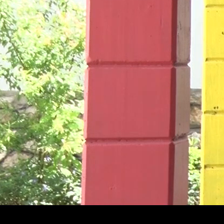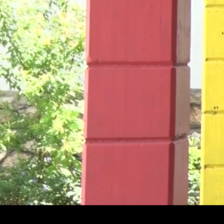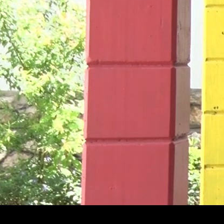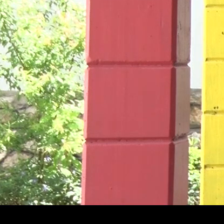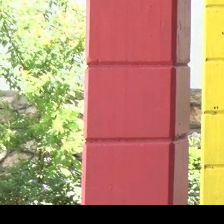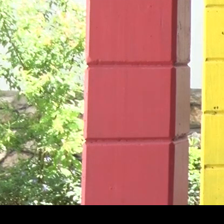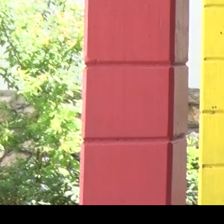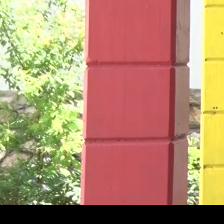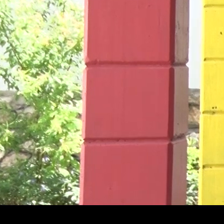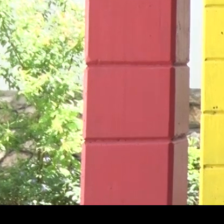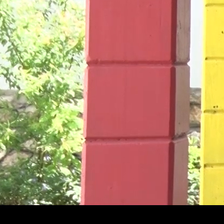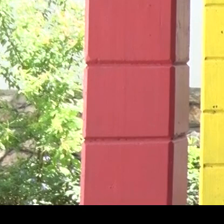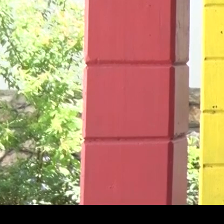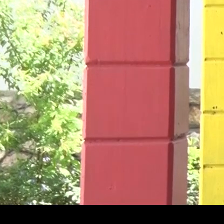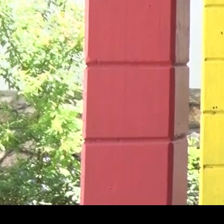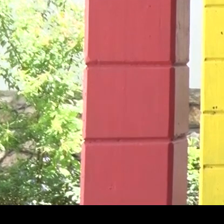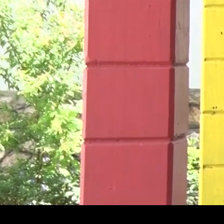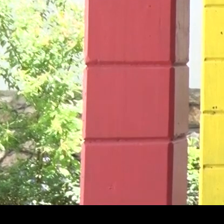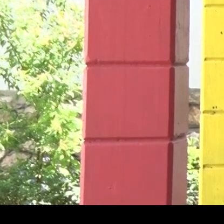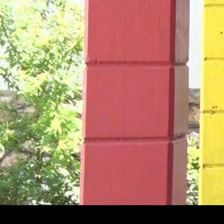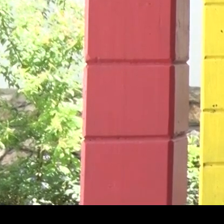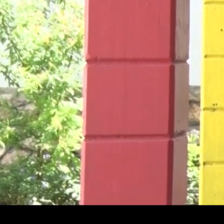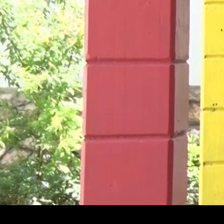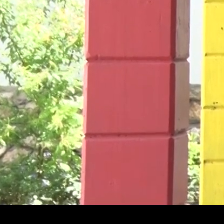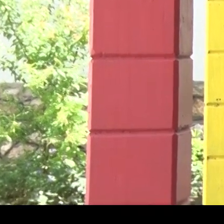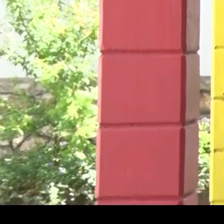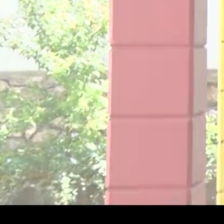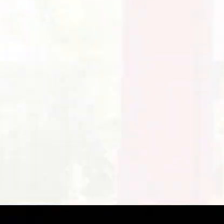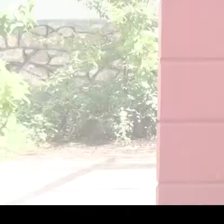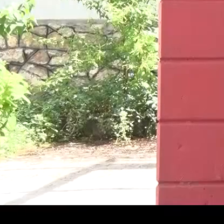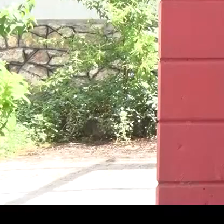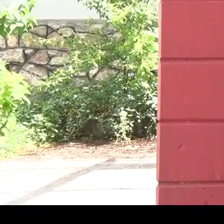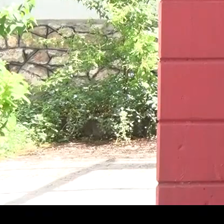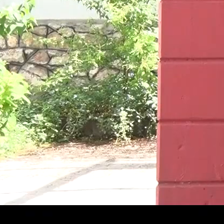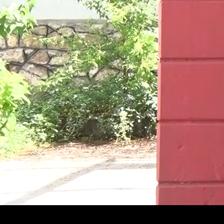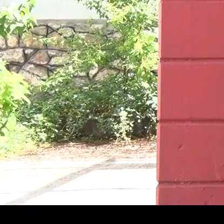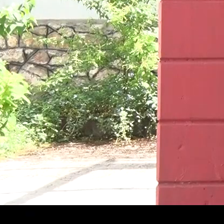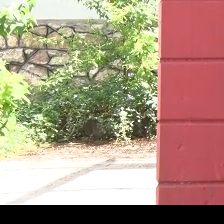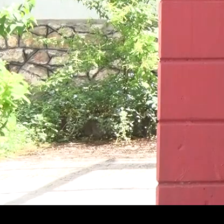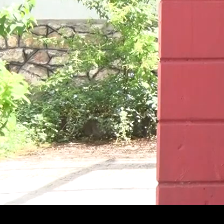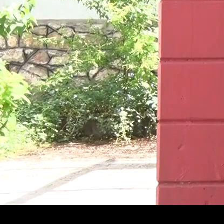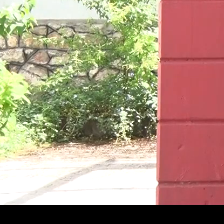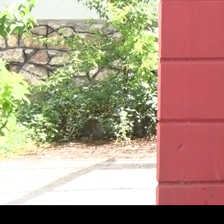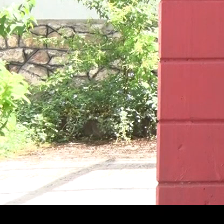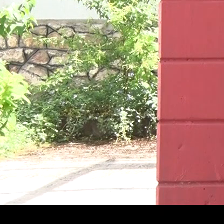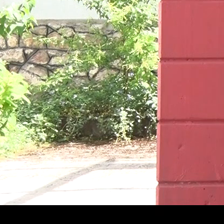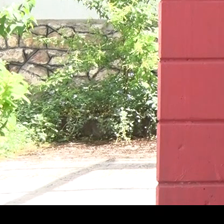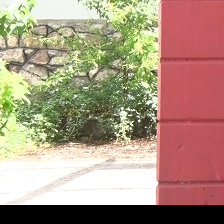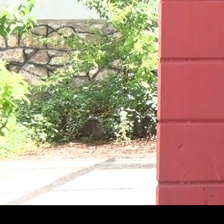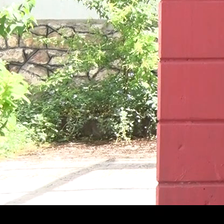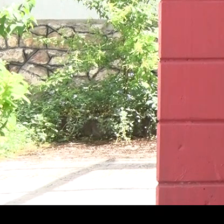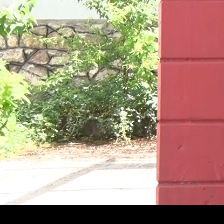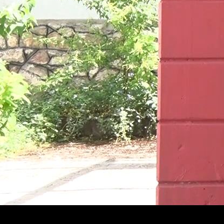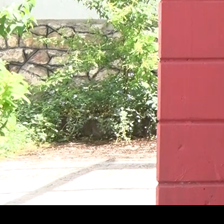me kalimin e kohës më merr mendja që kisha shumë të marrit edhe ato. Po kisha pas qef me studiu, do me thonë artin e kam ashtu